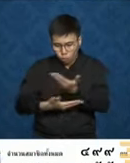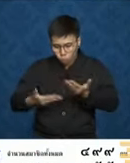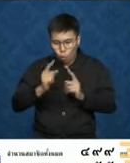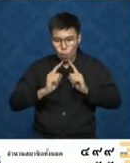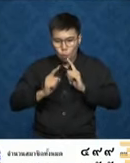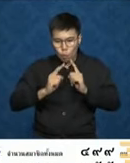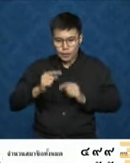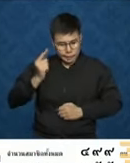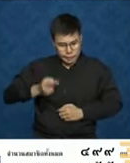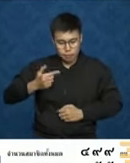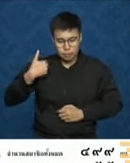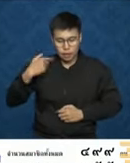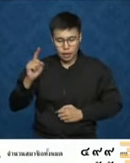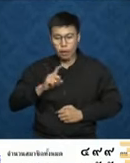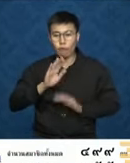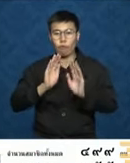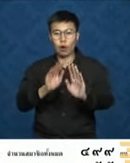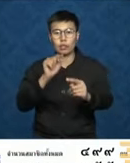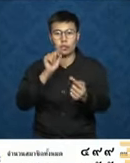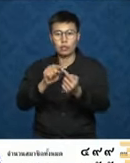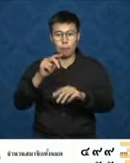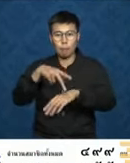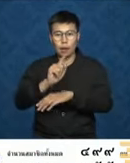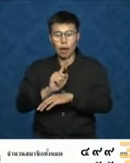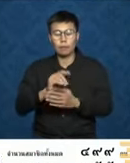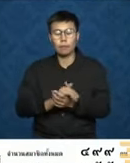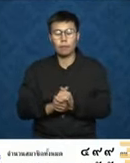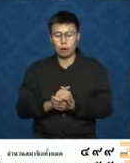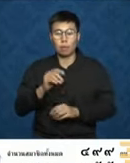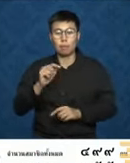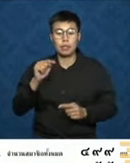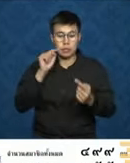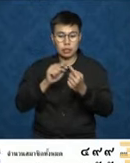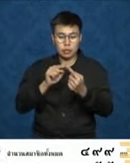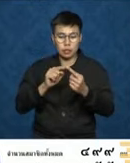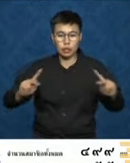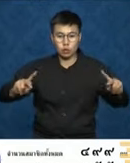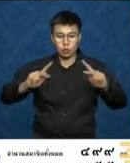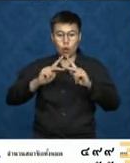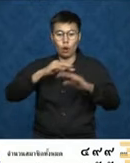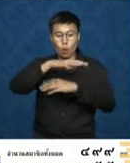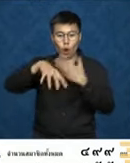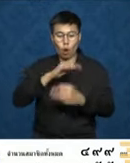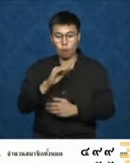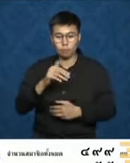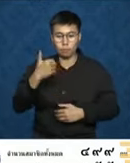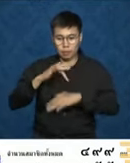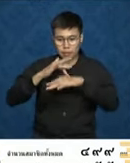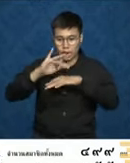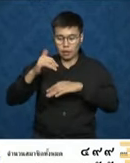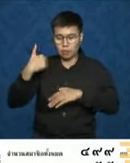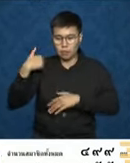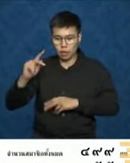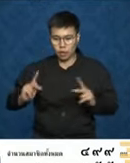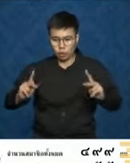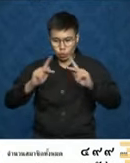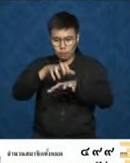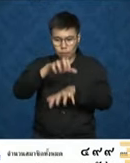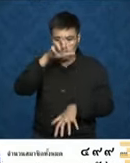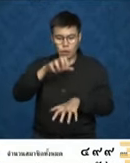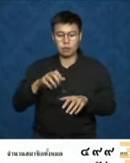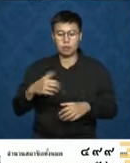เบื้องต้นผมอยากฝากท่านประธานไปยังกระทรวงทรัพยากรธรรมชาติและสิ่งแวดล้อมกระทรวงมหาดไทยและหน่วยงานที่เกี่ยว